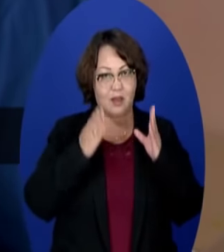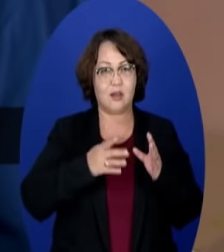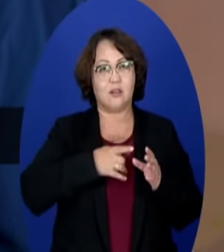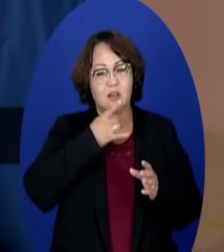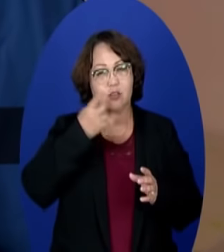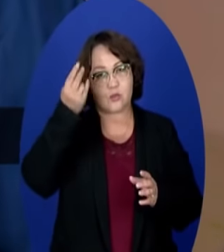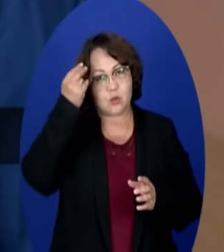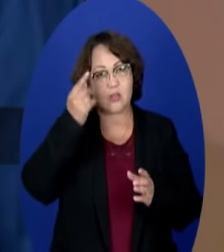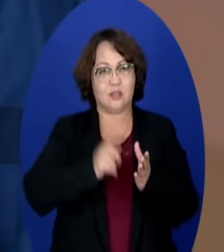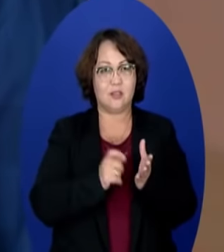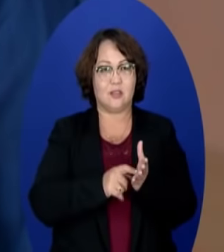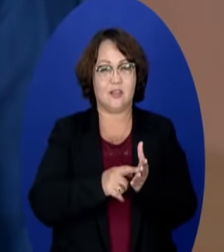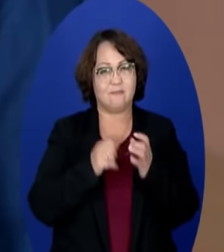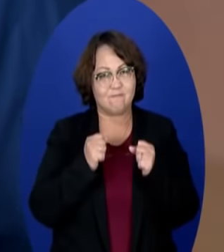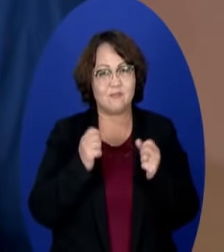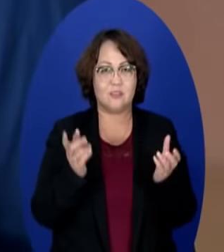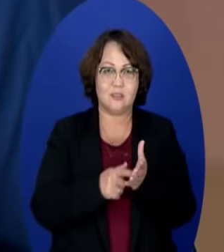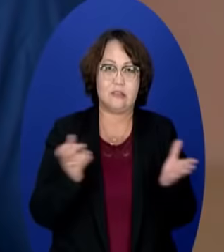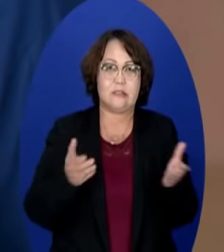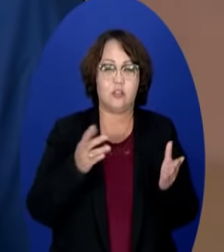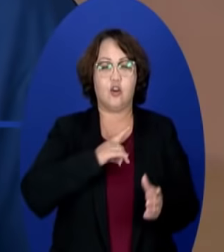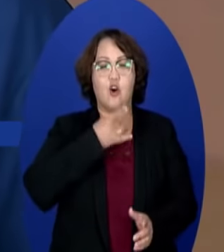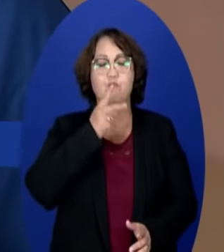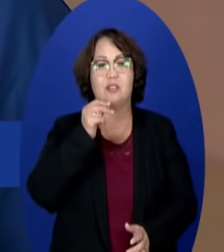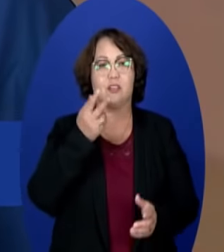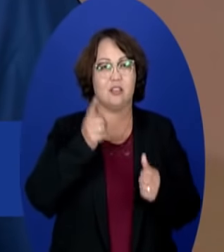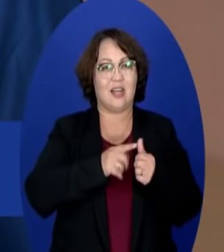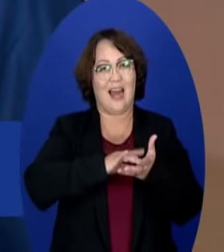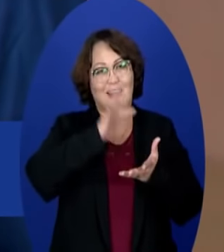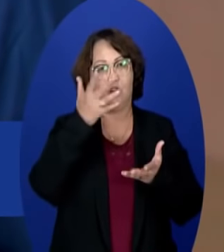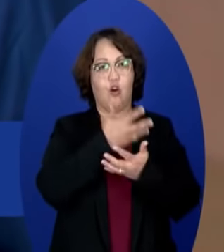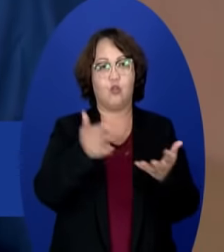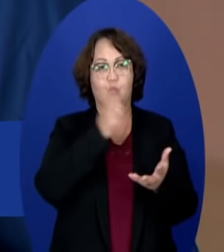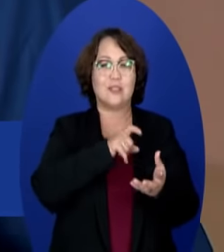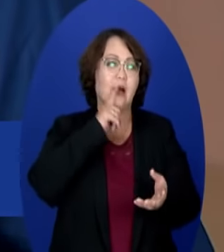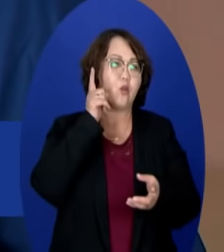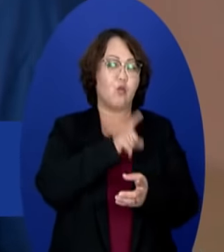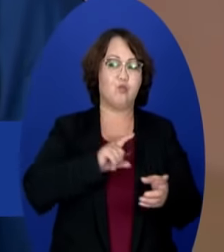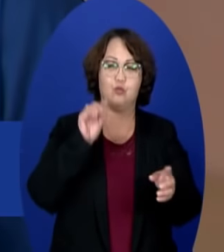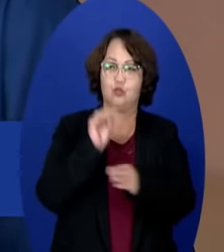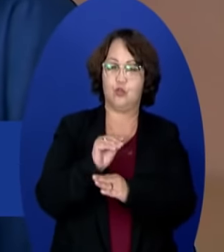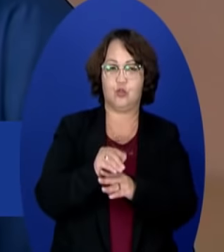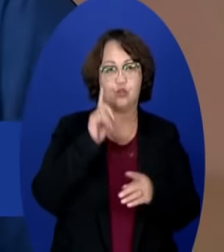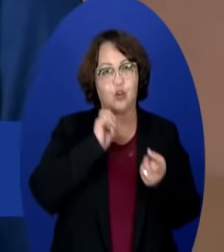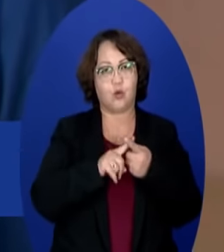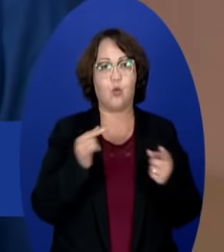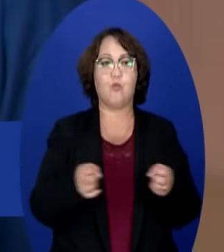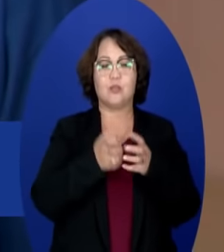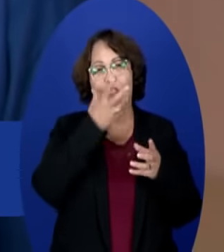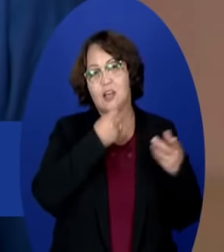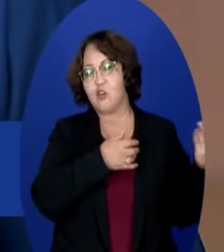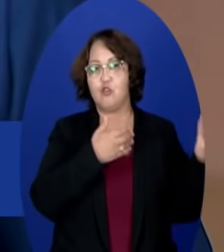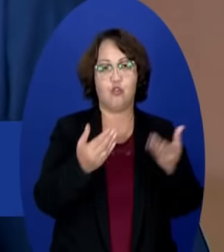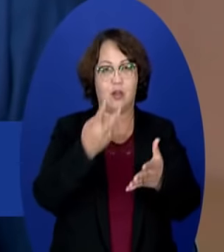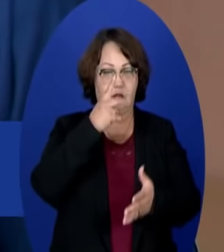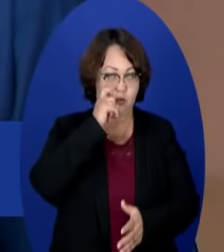шимтэн сонирхоосаа. Манай бас хөөмичд бас нэртэй нэртэй том том хөөмичд байна. Тэд нар маань залуучуудаа зориулсан гоё гоё уран бүтээл хийгээсэ